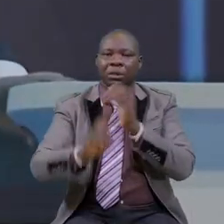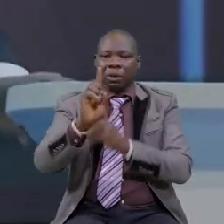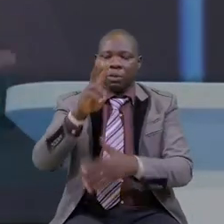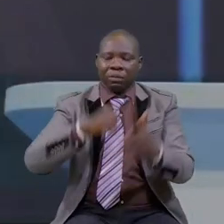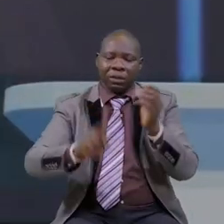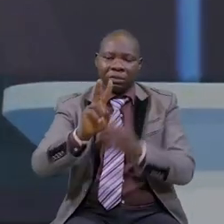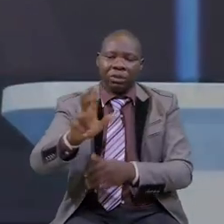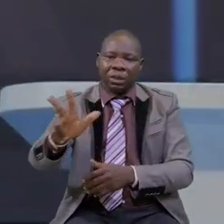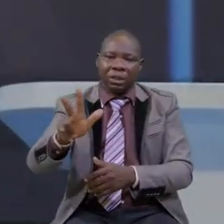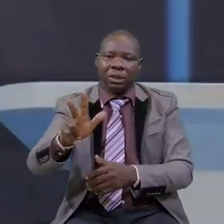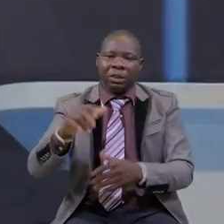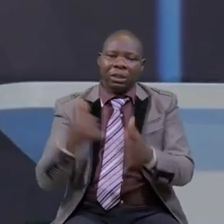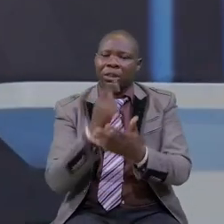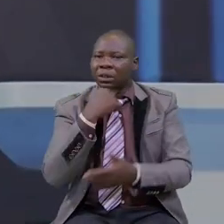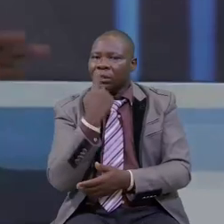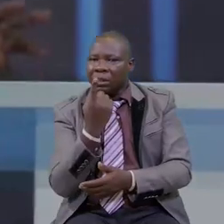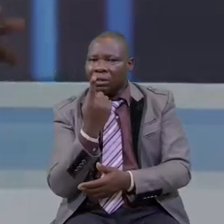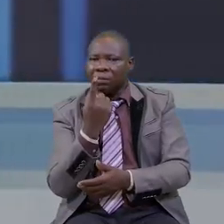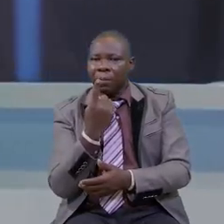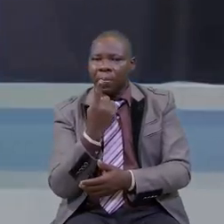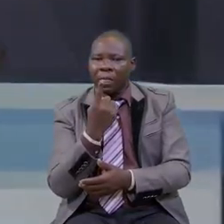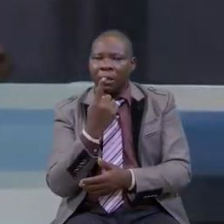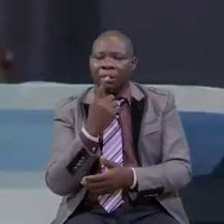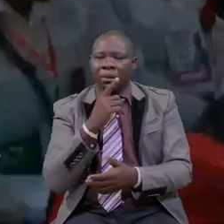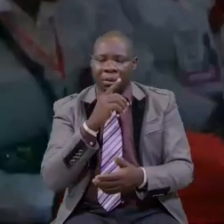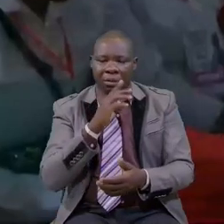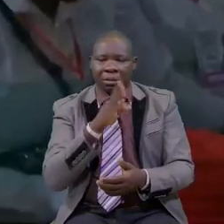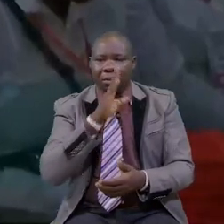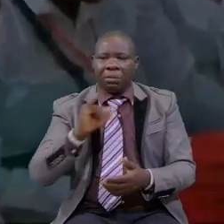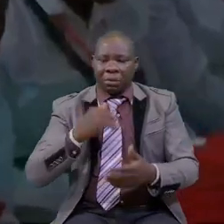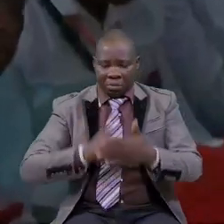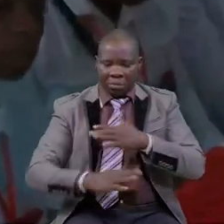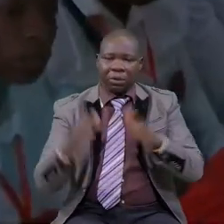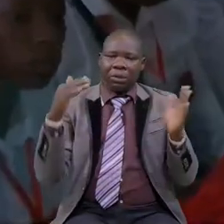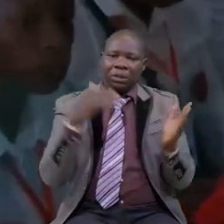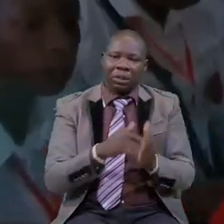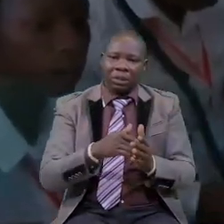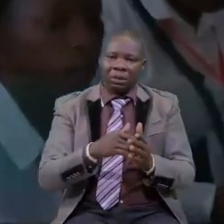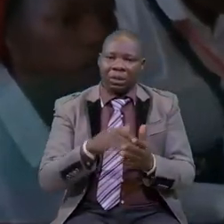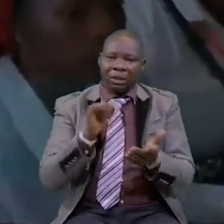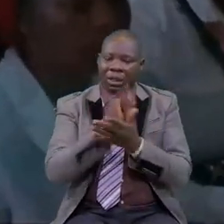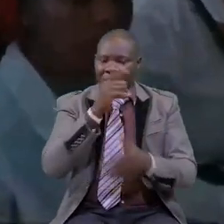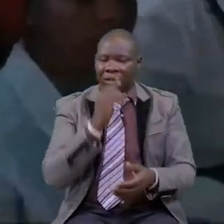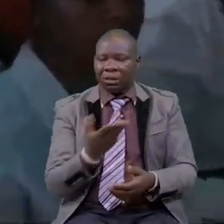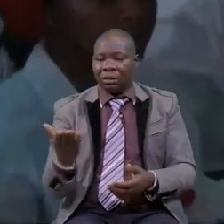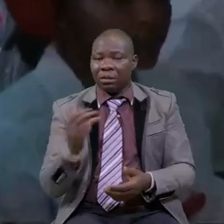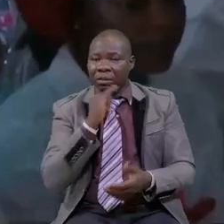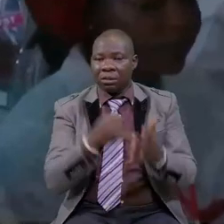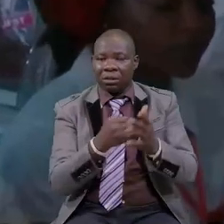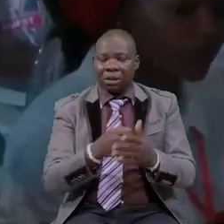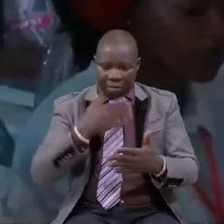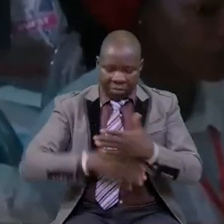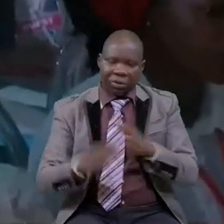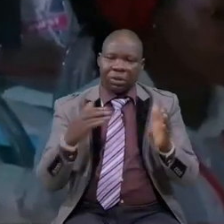du verset 23. 1 Pierre 1, 23. 1 Pierre 1, 23. 1 Pierre 1, 23. Puisque vous avez